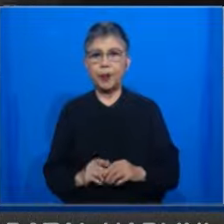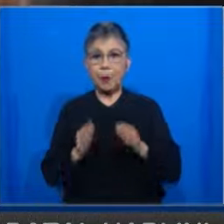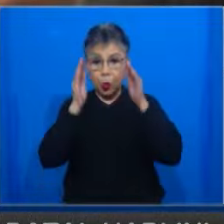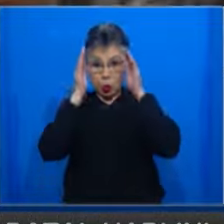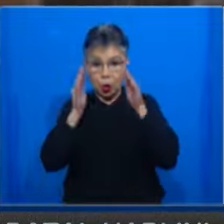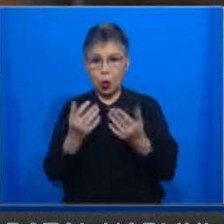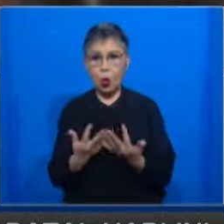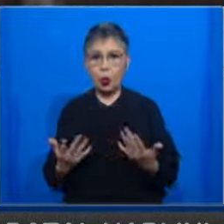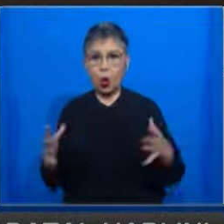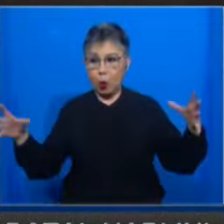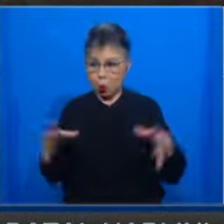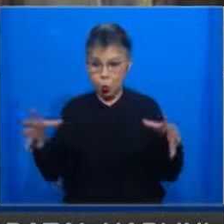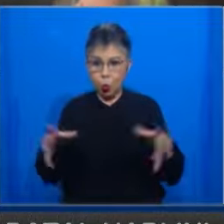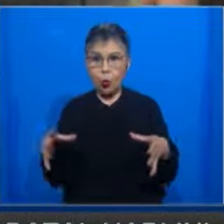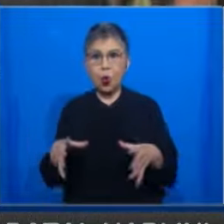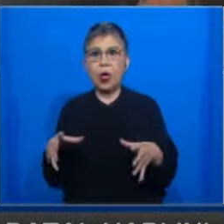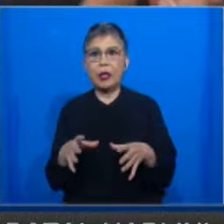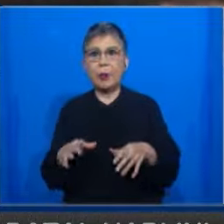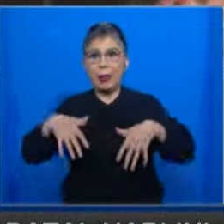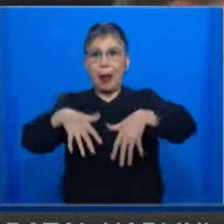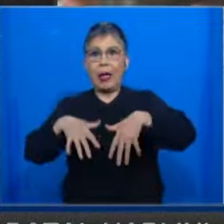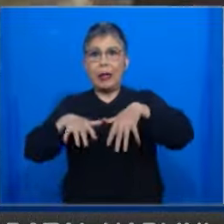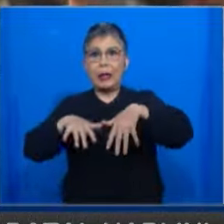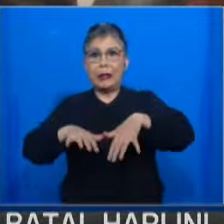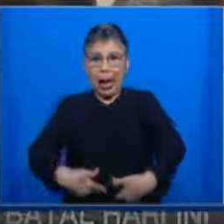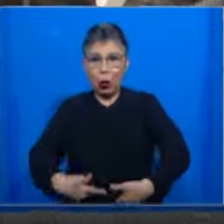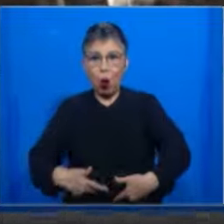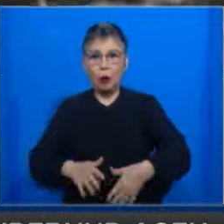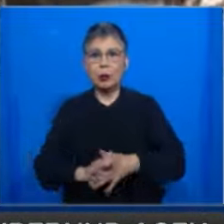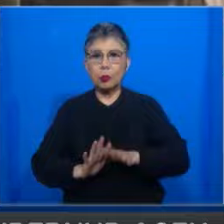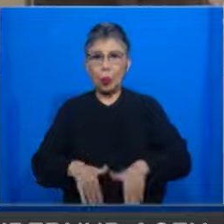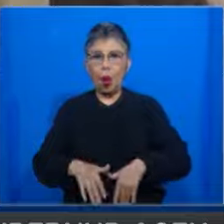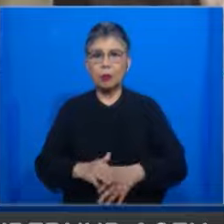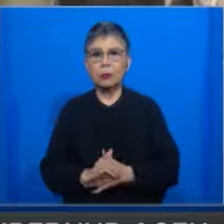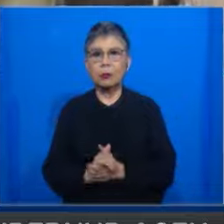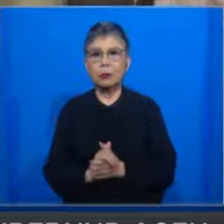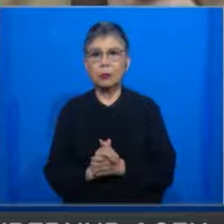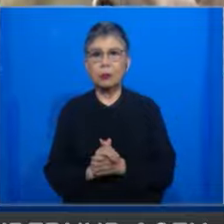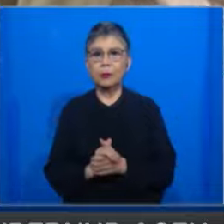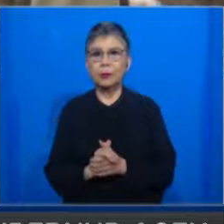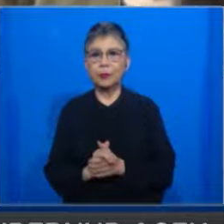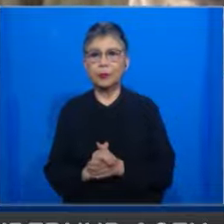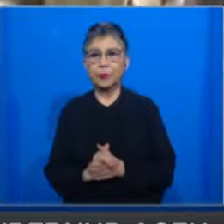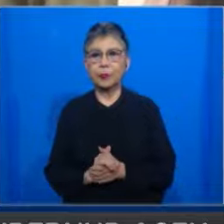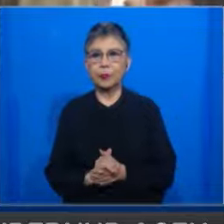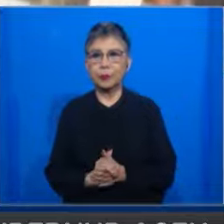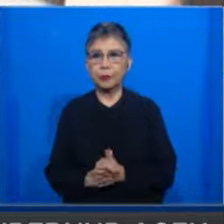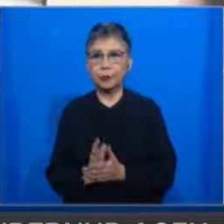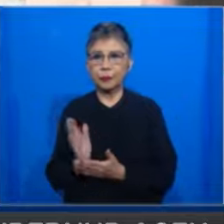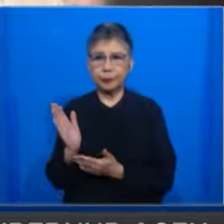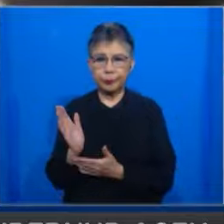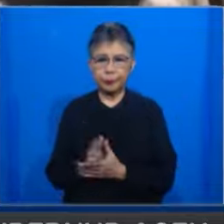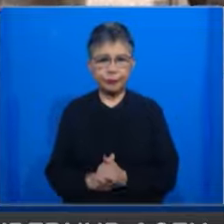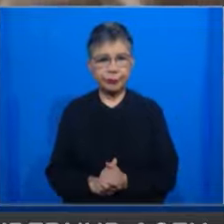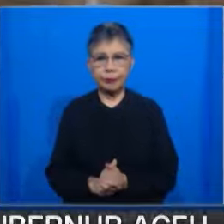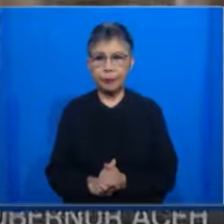massa sudah mulai berkumpul ke tempat pagar yang berhasil dijebol oleh mahasiswa dan juga oleh sejumlah elemen baik dari masyarakat